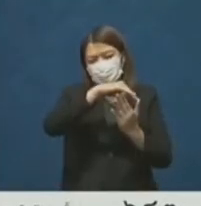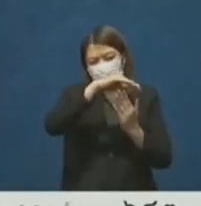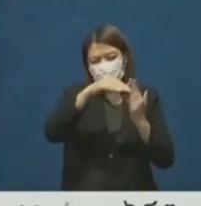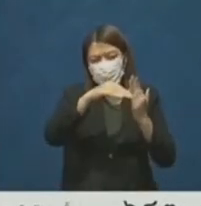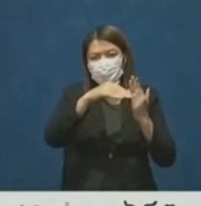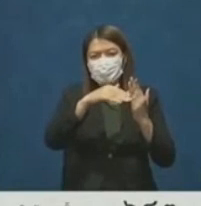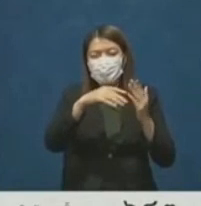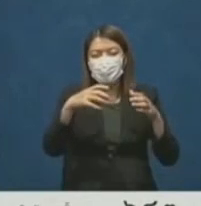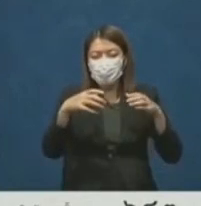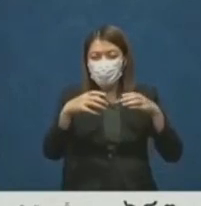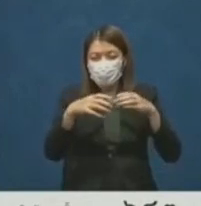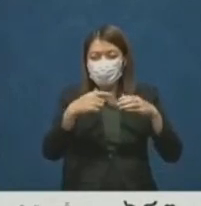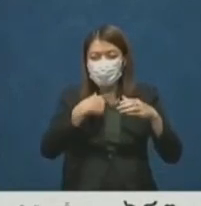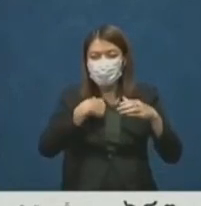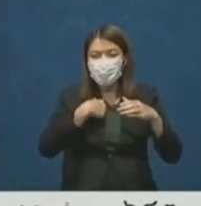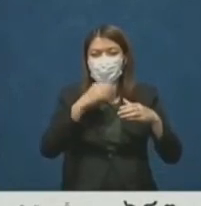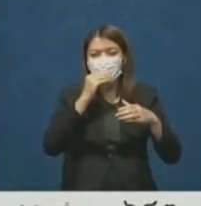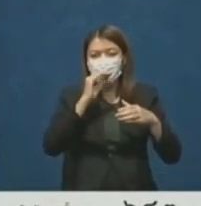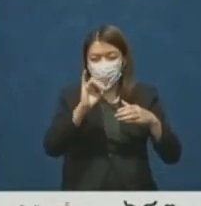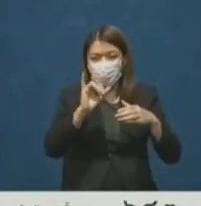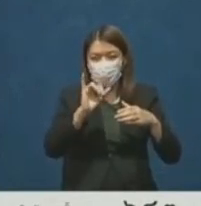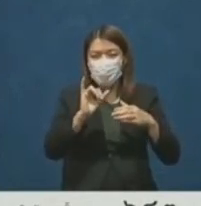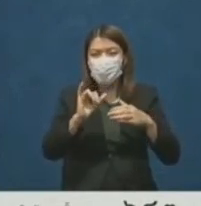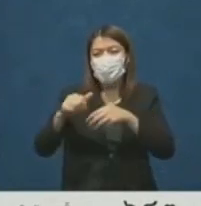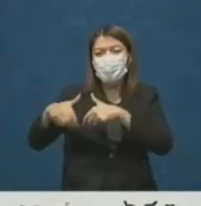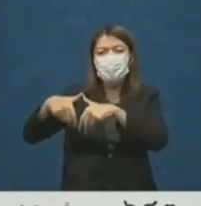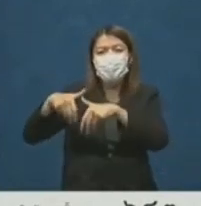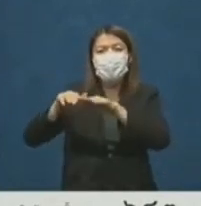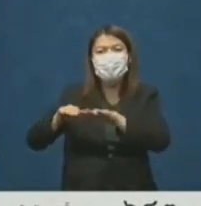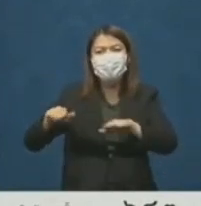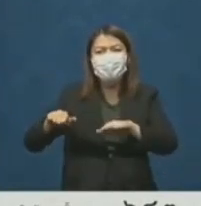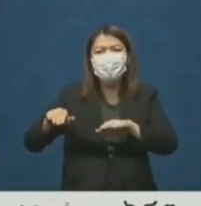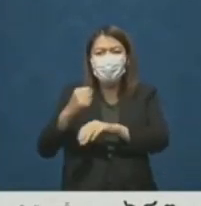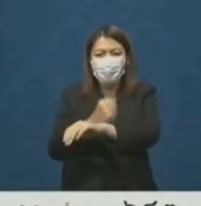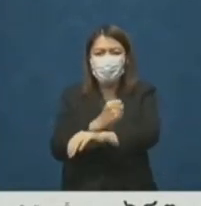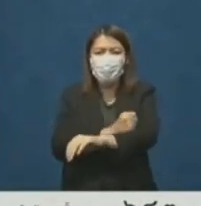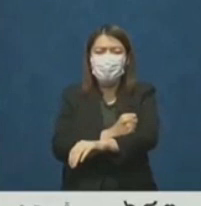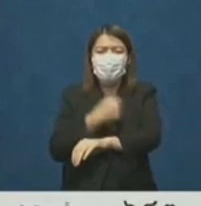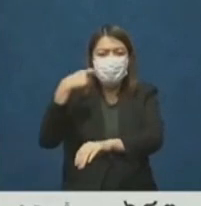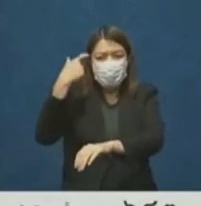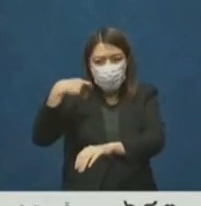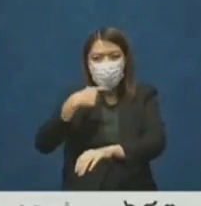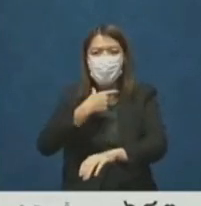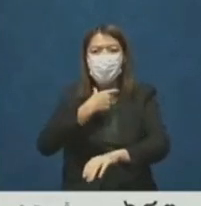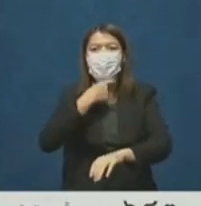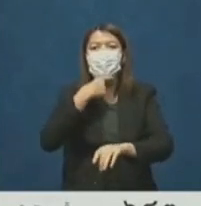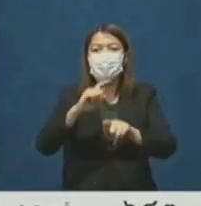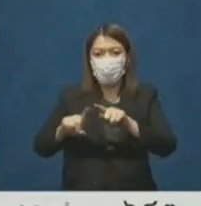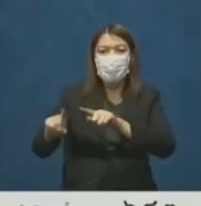มชายขอบและผู้ที่อาจจะไม่ได้พูดถึงคือพี่น้องและเด็กแรงงานข้ามชาติด้วย